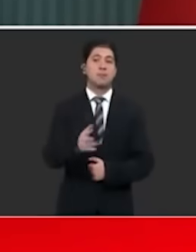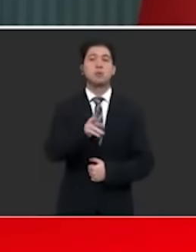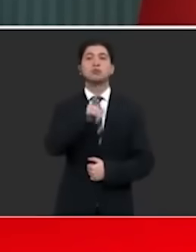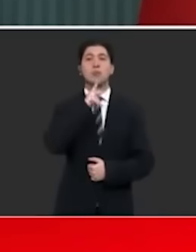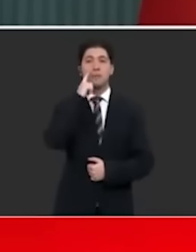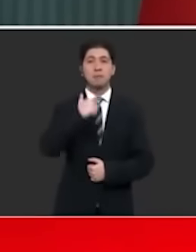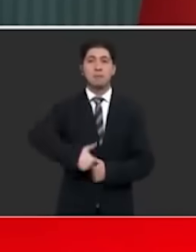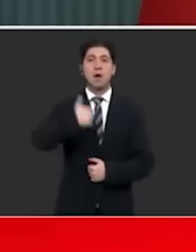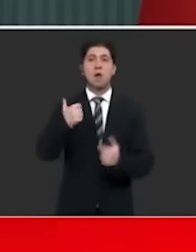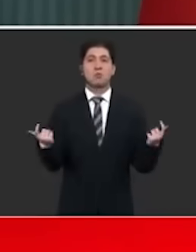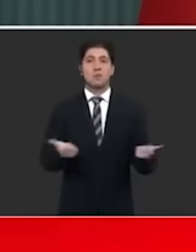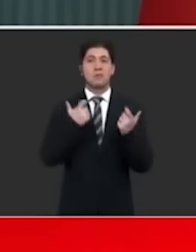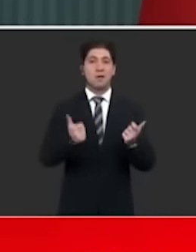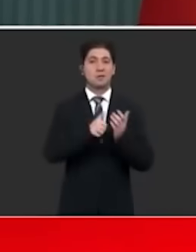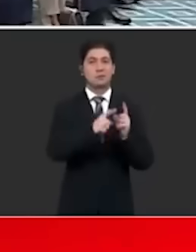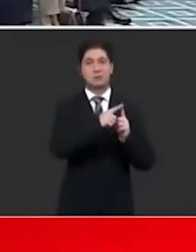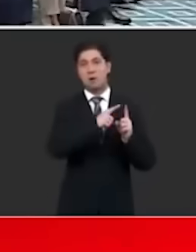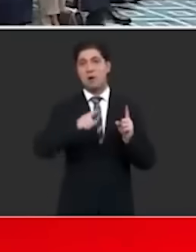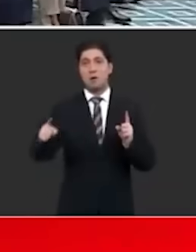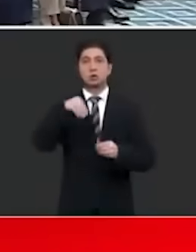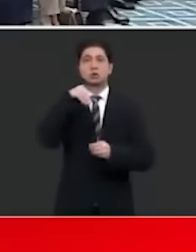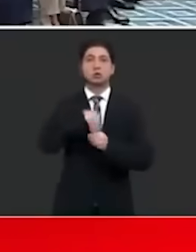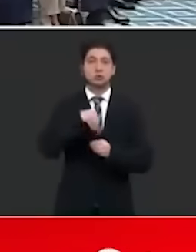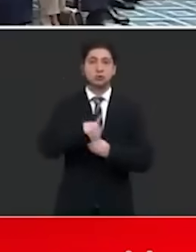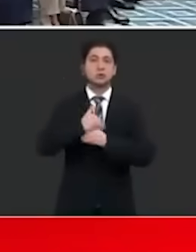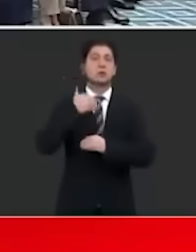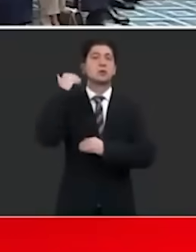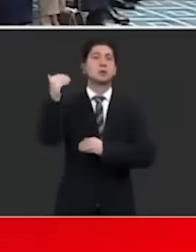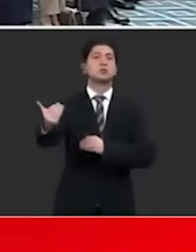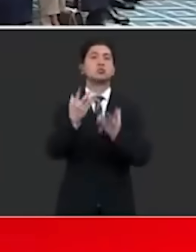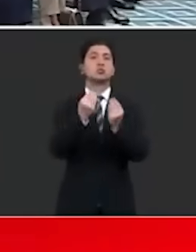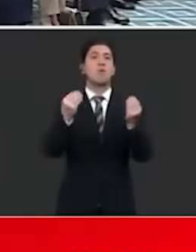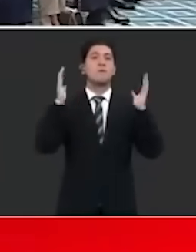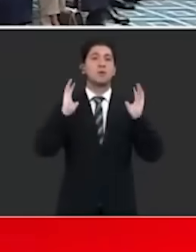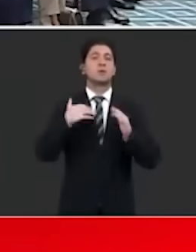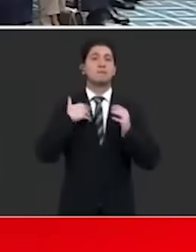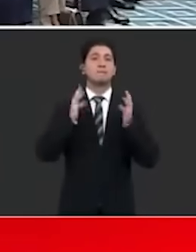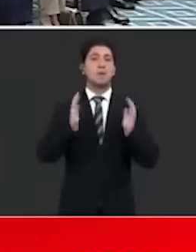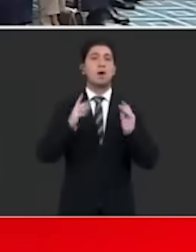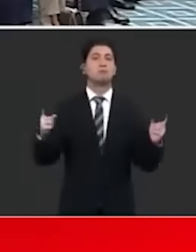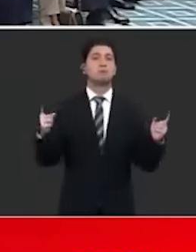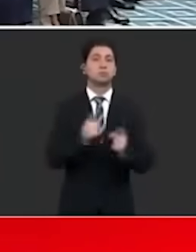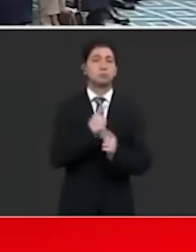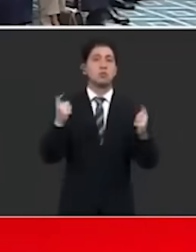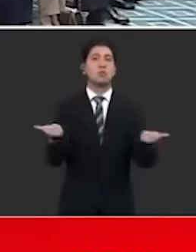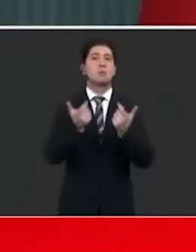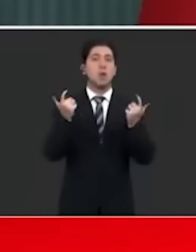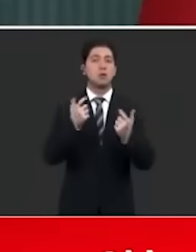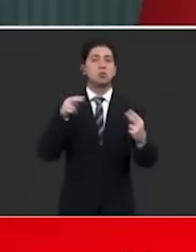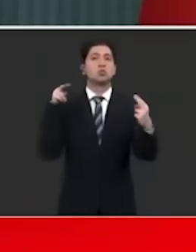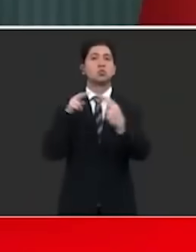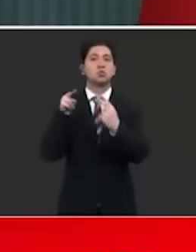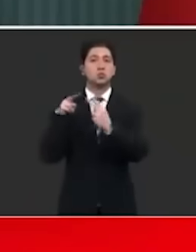kabine toplantımızdan bu yana içeride ve dışarıda birçok etkinliğe, zirveye,